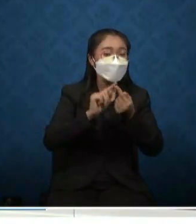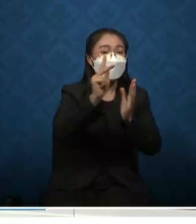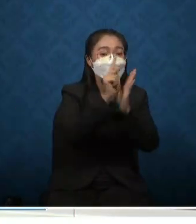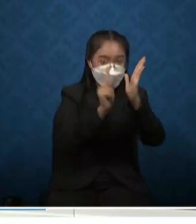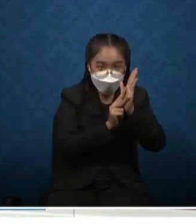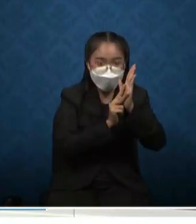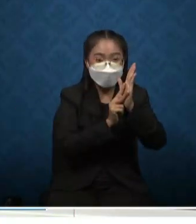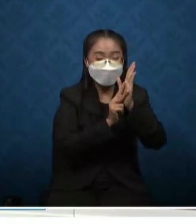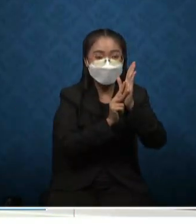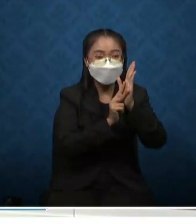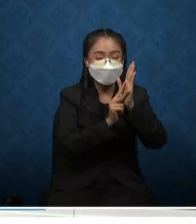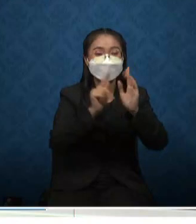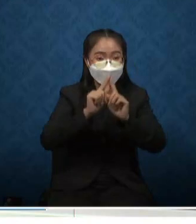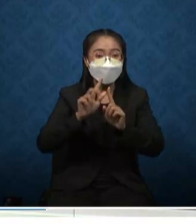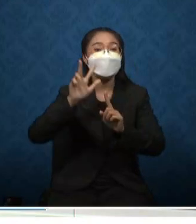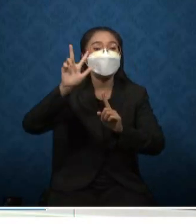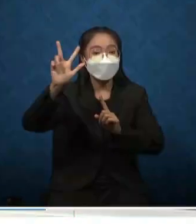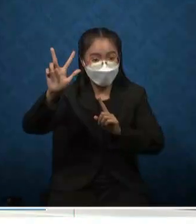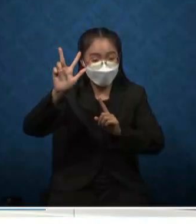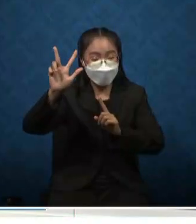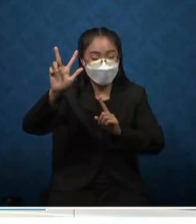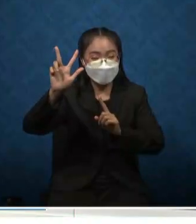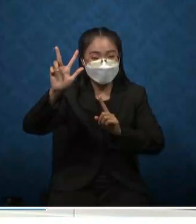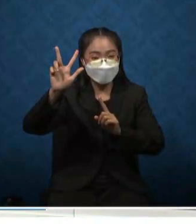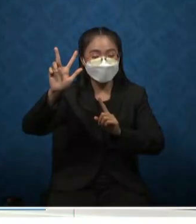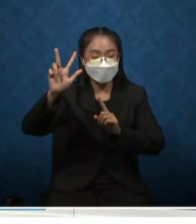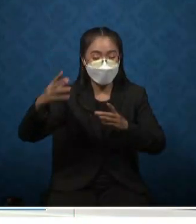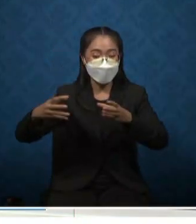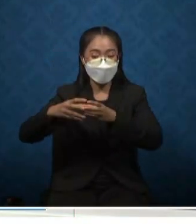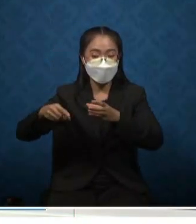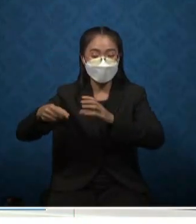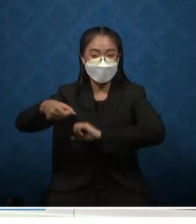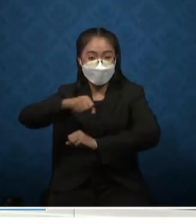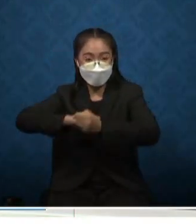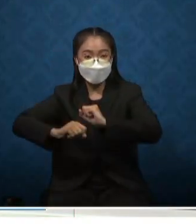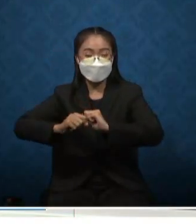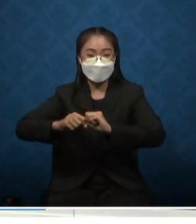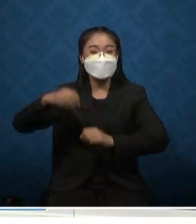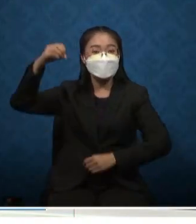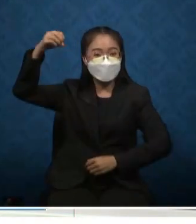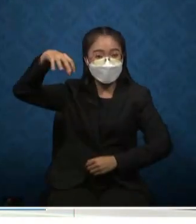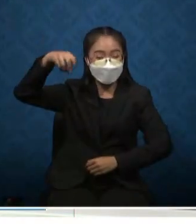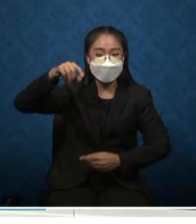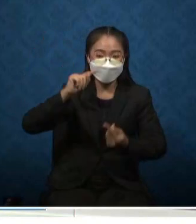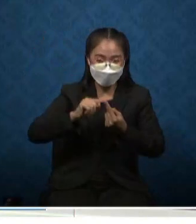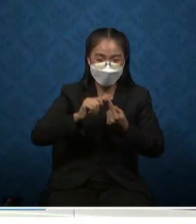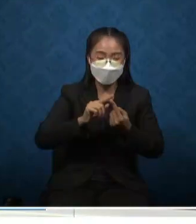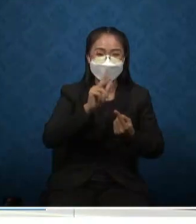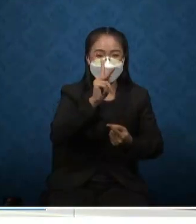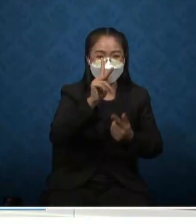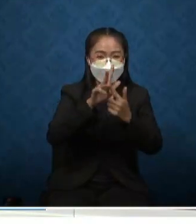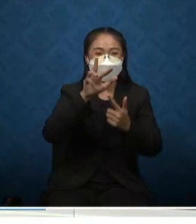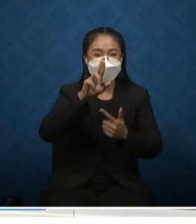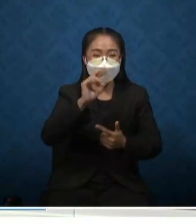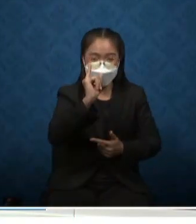หมาย3หน่วยงานที่มีหน้าที่ปฏิบัติประกอบด้วยการไฟฟ้าฝ่ายผลิตแห่งประเทศไทยการ